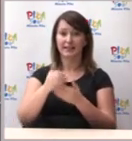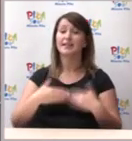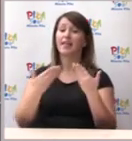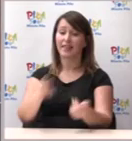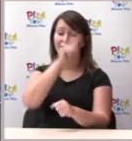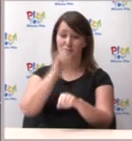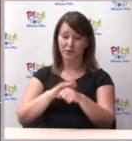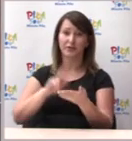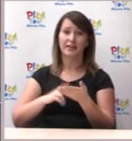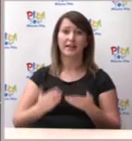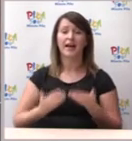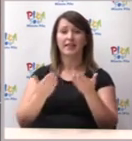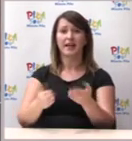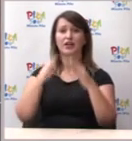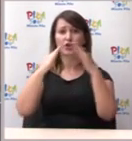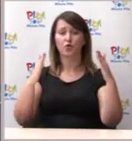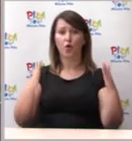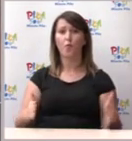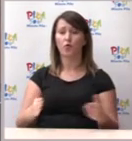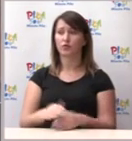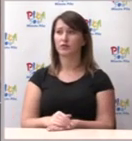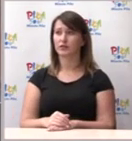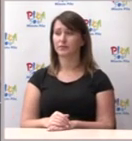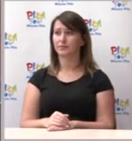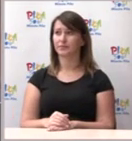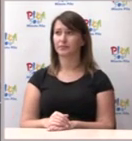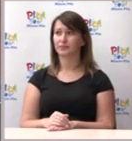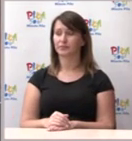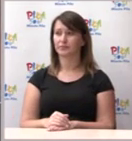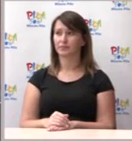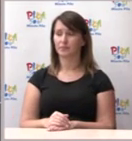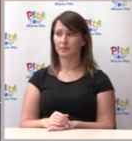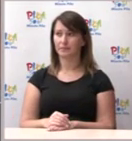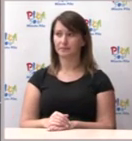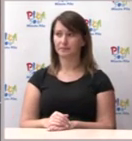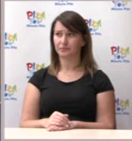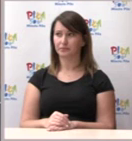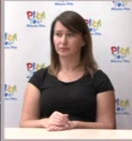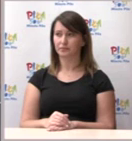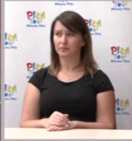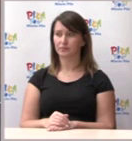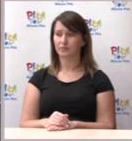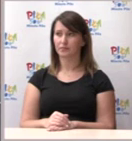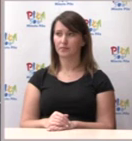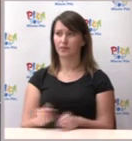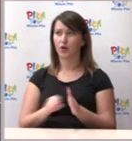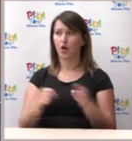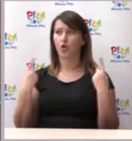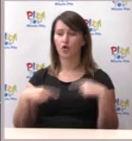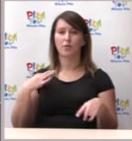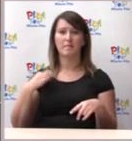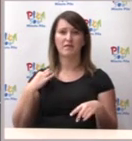na przyznanie nieruchomości zamiennej w ramach odszkodowania za nieruchomość przejętą z mocy prawa przez gminę Piła od osób fizycznych pod